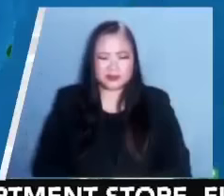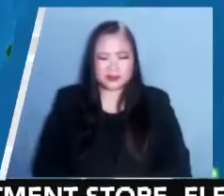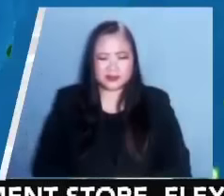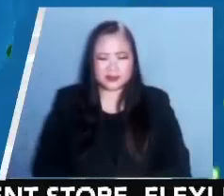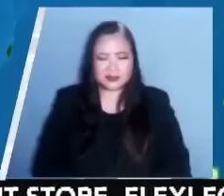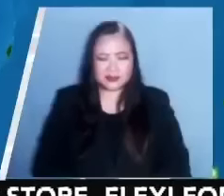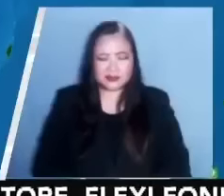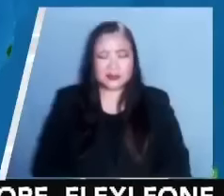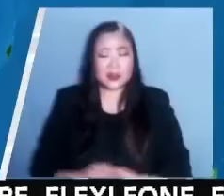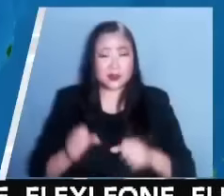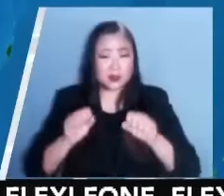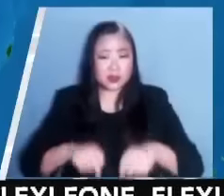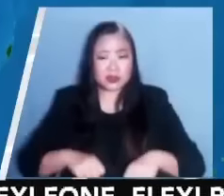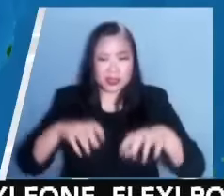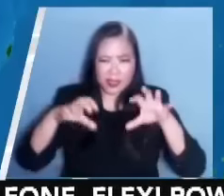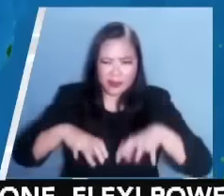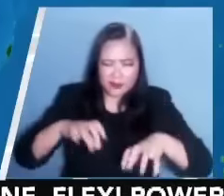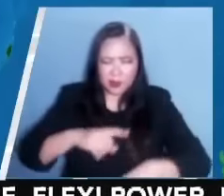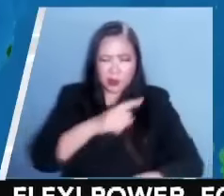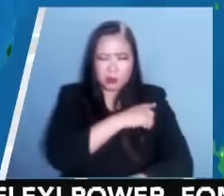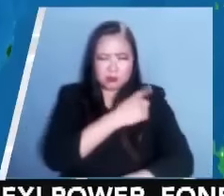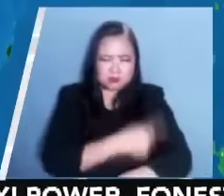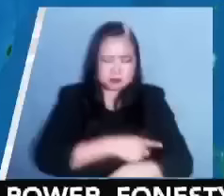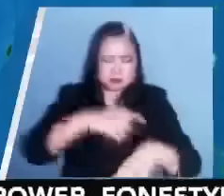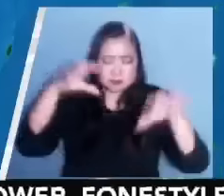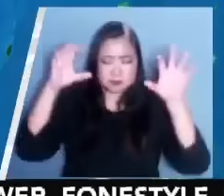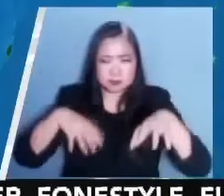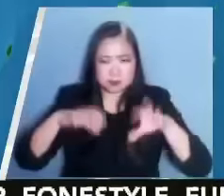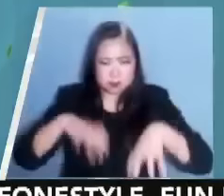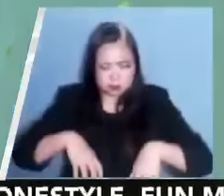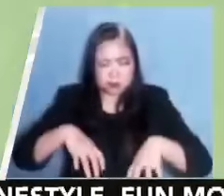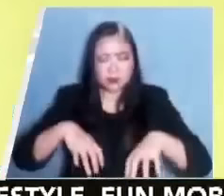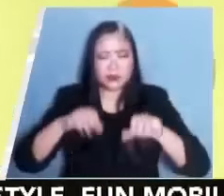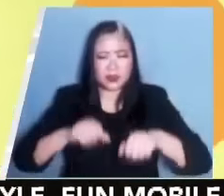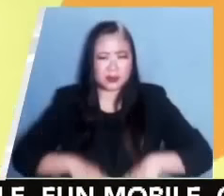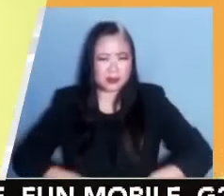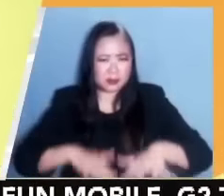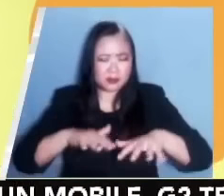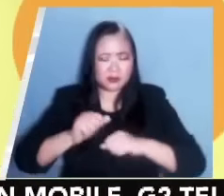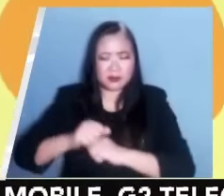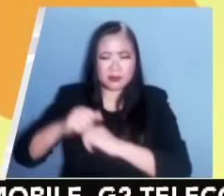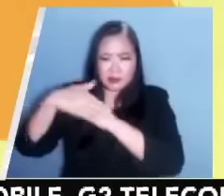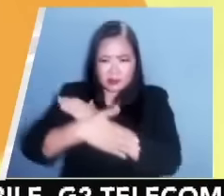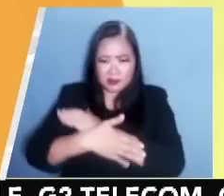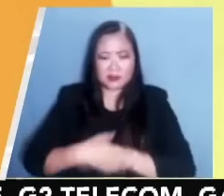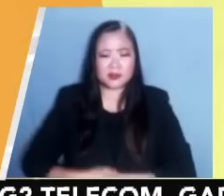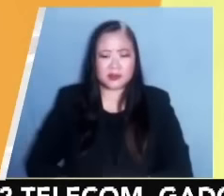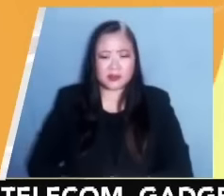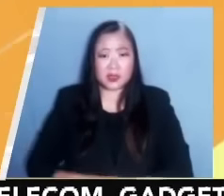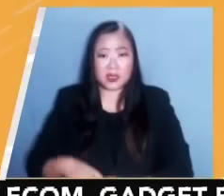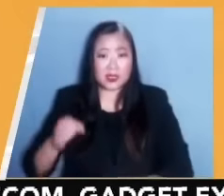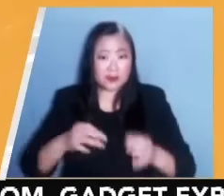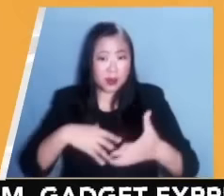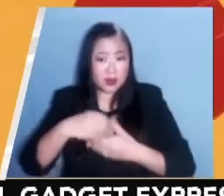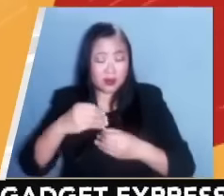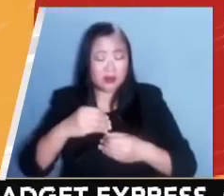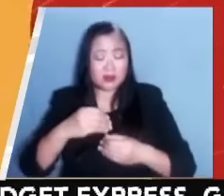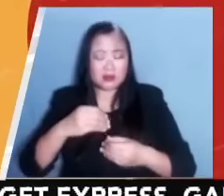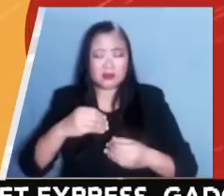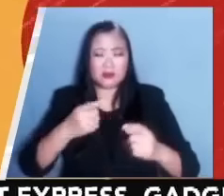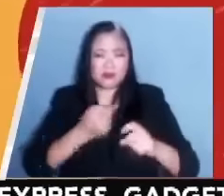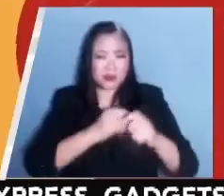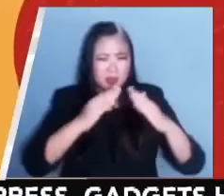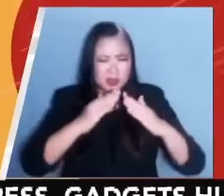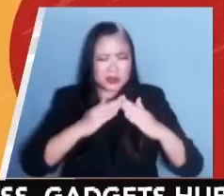heavy to intense rains na maaaring magdulot ng baha o kaya naman ang landslide. Kaya sa malalabas po ng bahay, maging magbaon po ng payong maski kayo ay